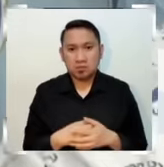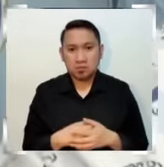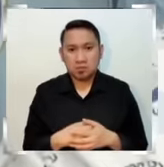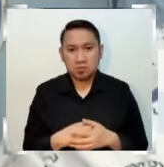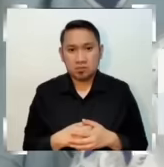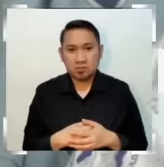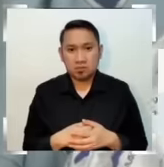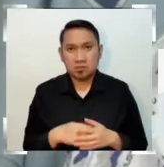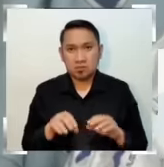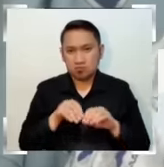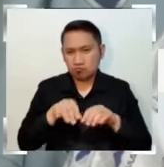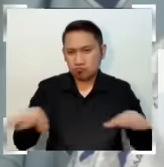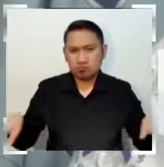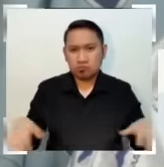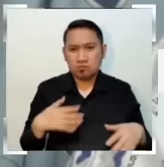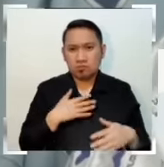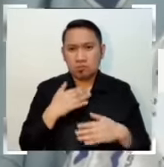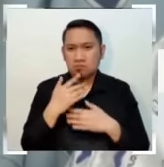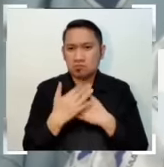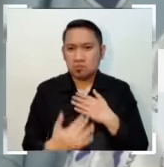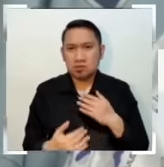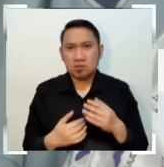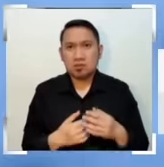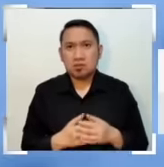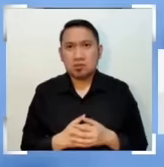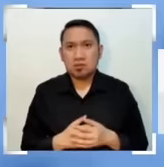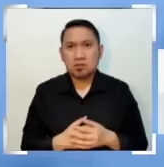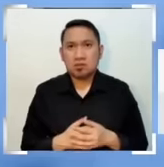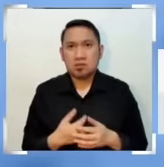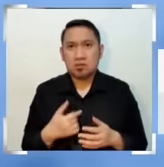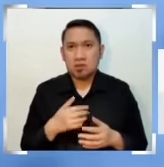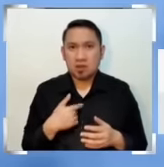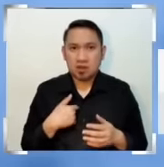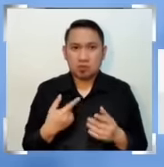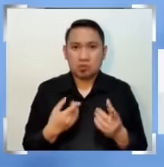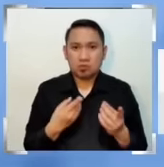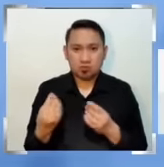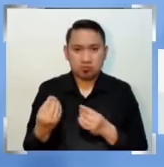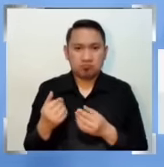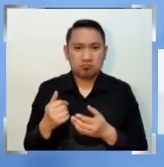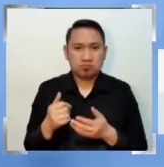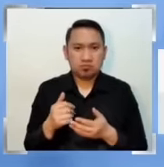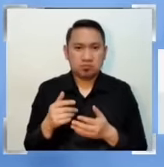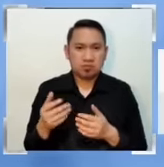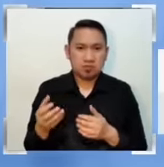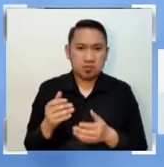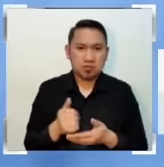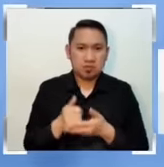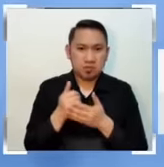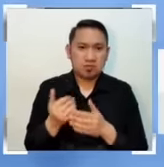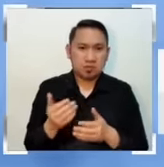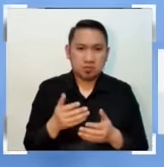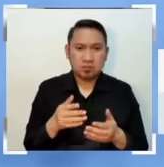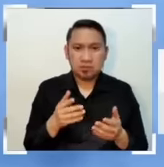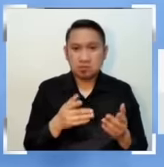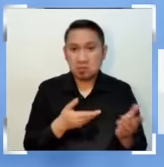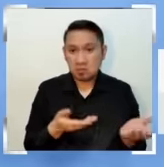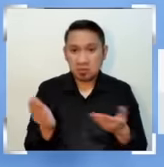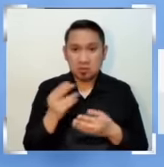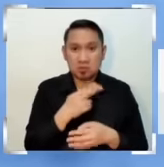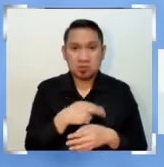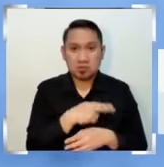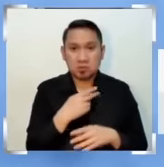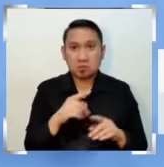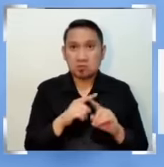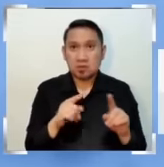nagkalat ang dugo ko doon. Nirescue nila ako, first aid sa loob ng bahay. Si Joey isinugod sa ospital, pero hindi nakaligtas